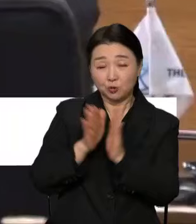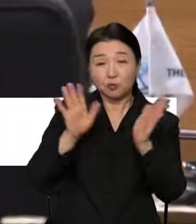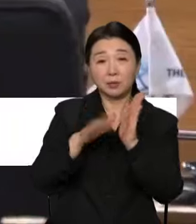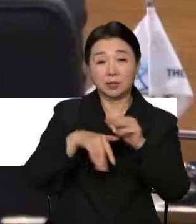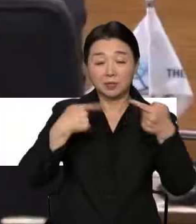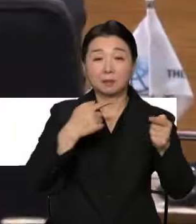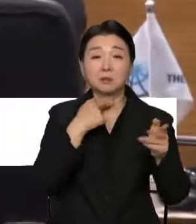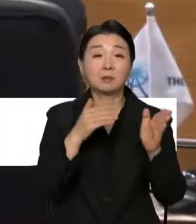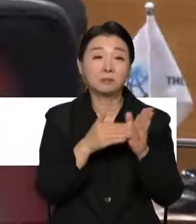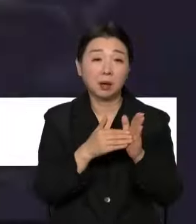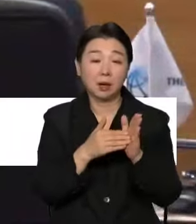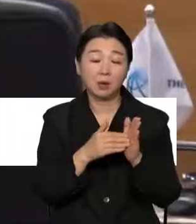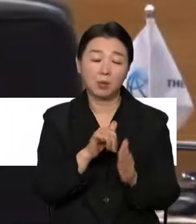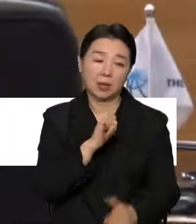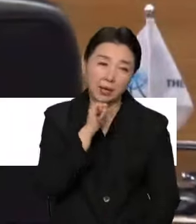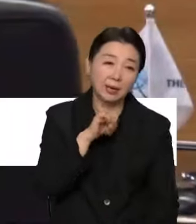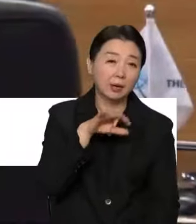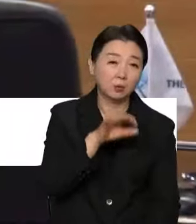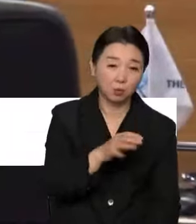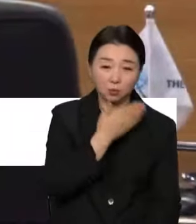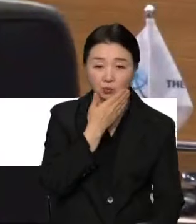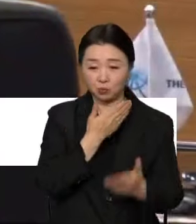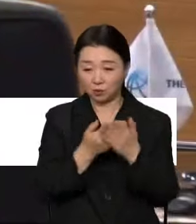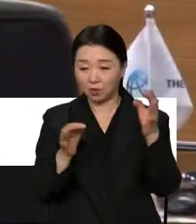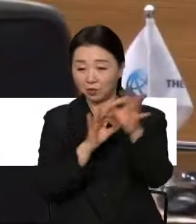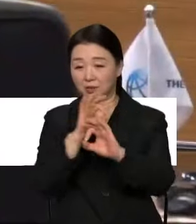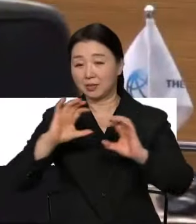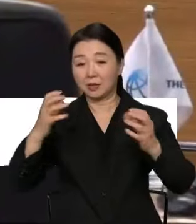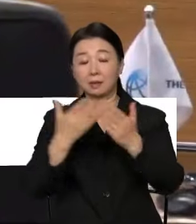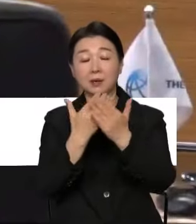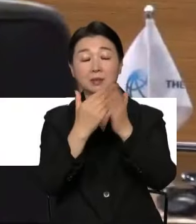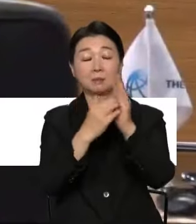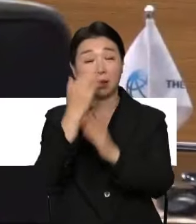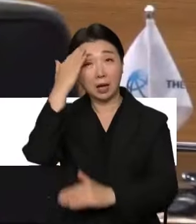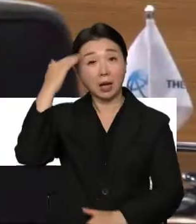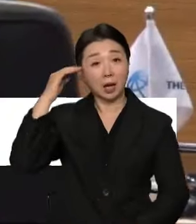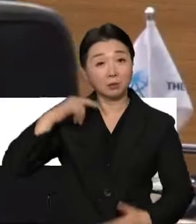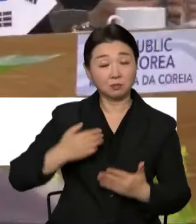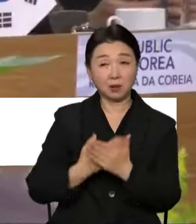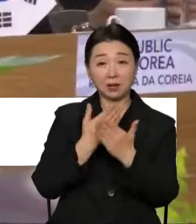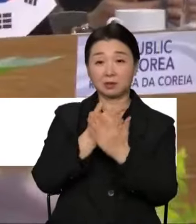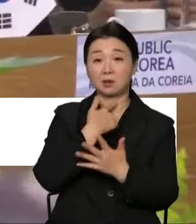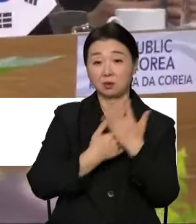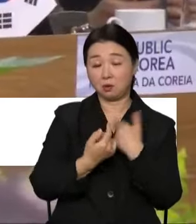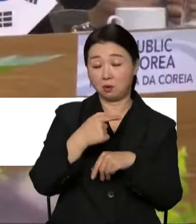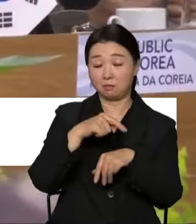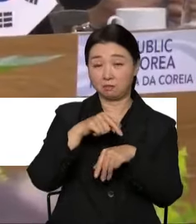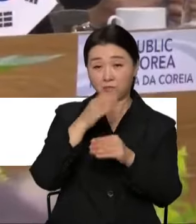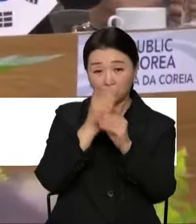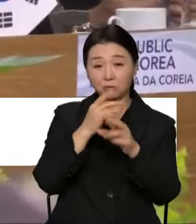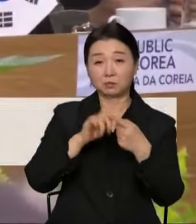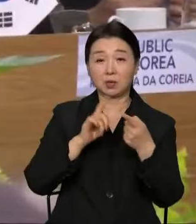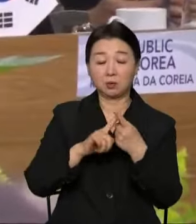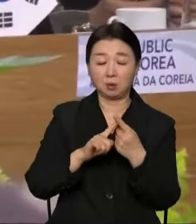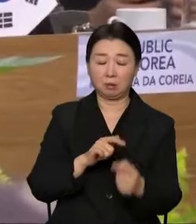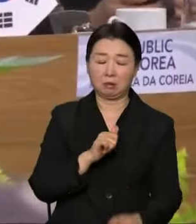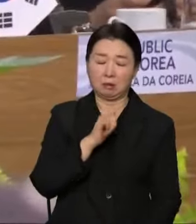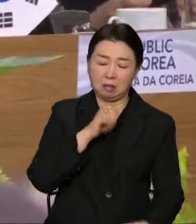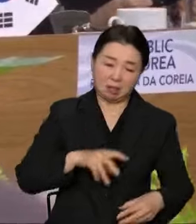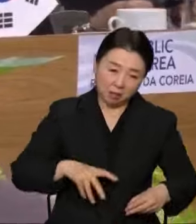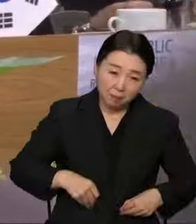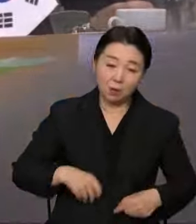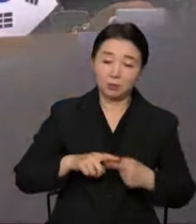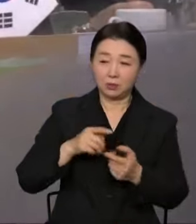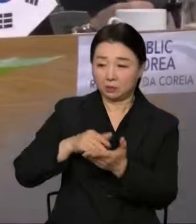대통령은 최빈국에서 주요 경제국으로 성장한 우리나라의 발전 경험을 토대로 기아와 빈곤을